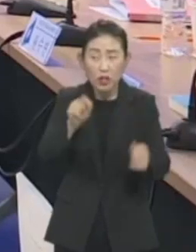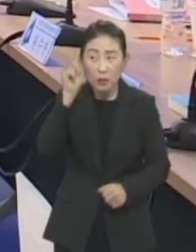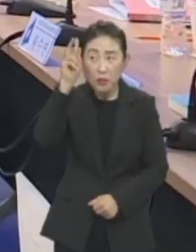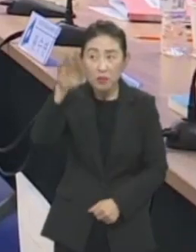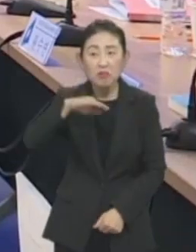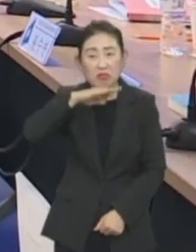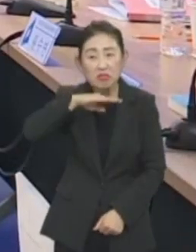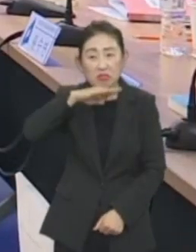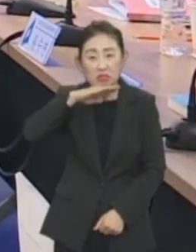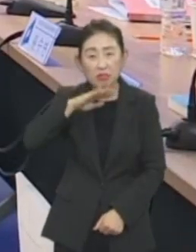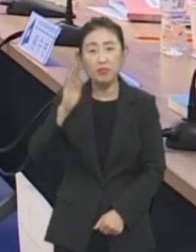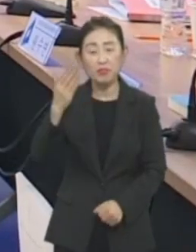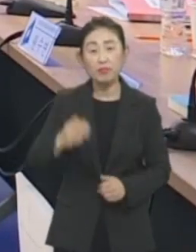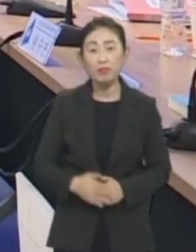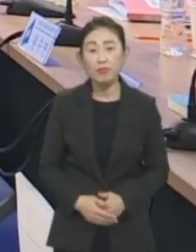TJB 진입니다